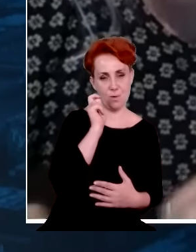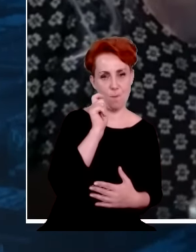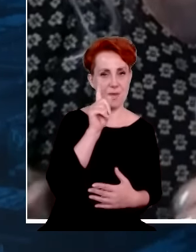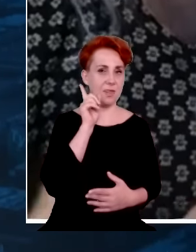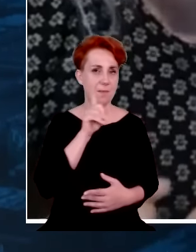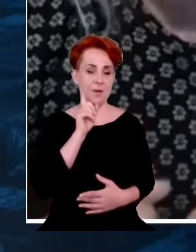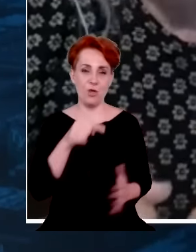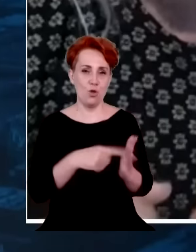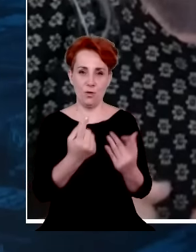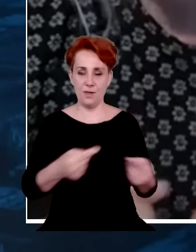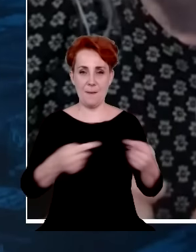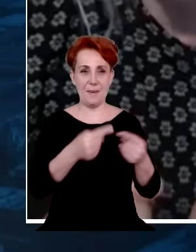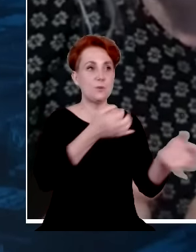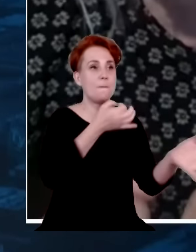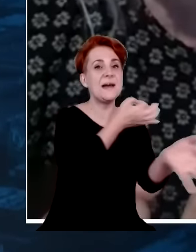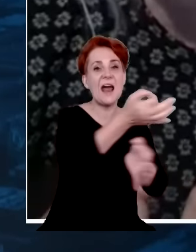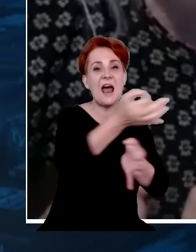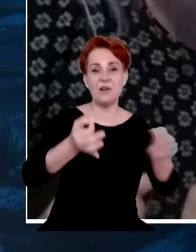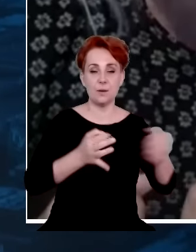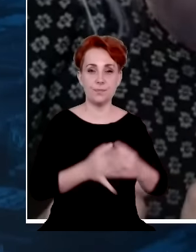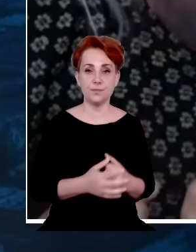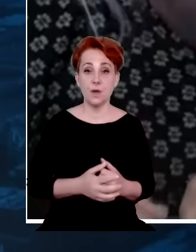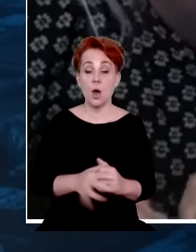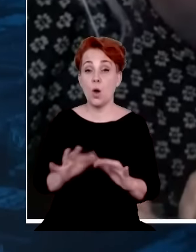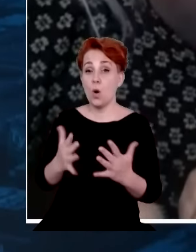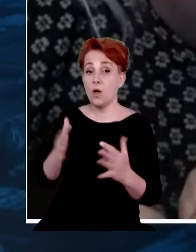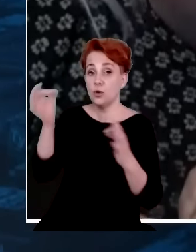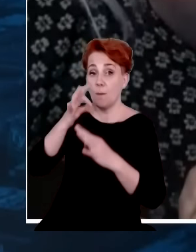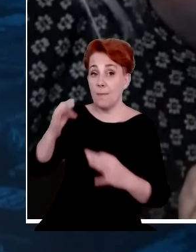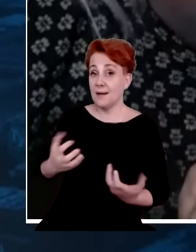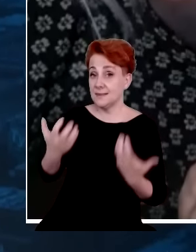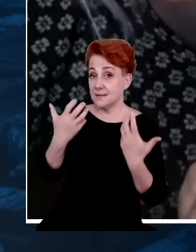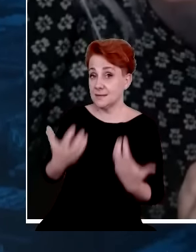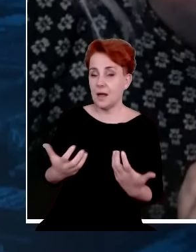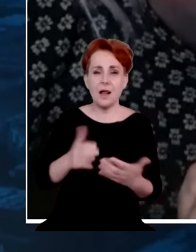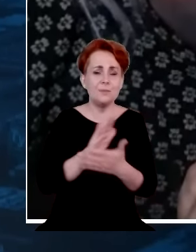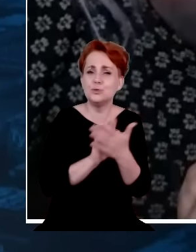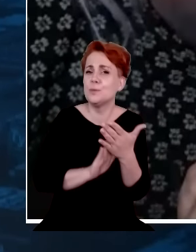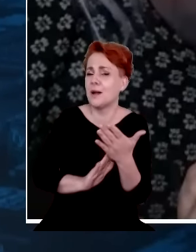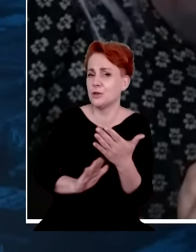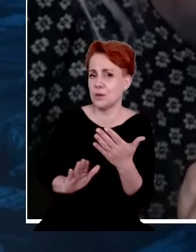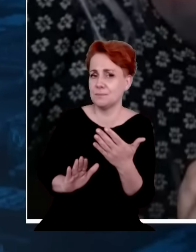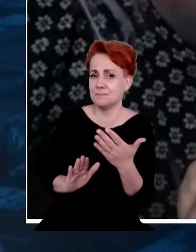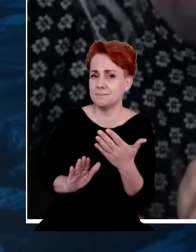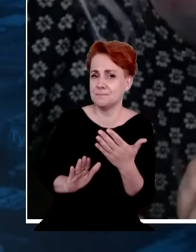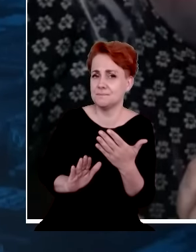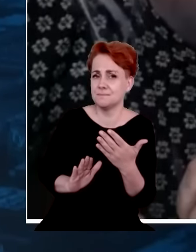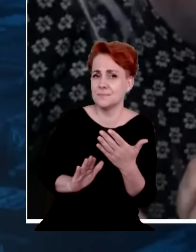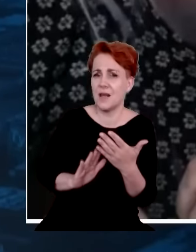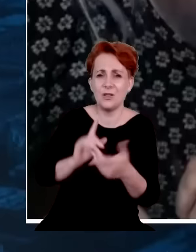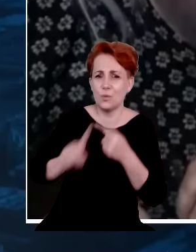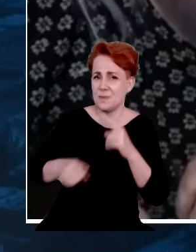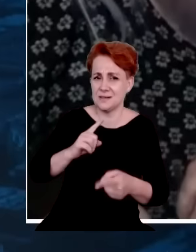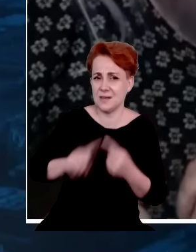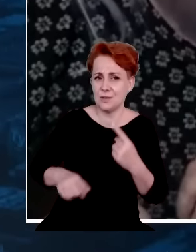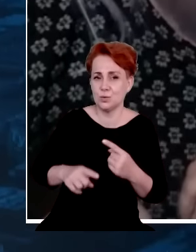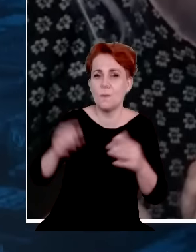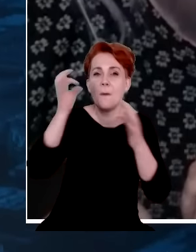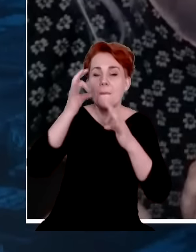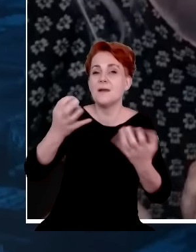referendum Ale to pani chce jako prz pani chce żeby Ale to nie ma sensu bo pani chce zy